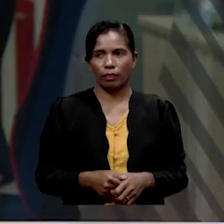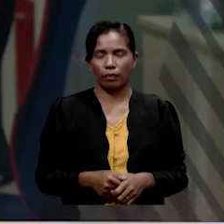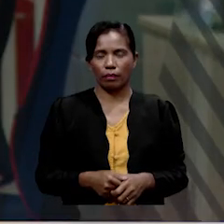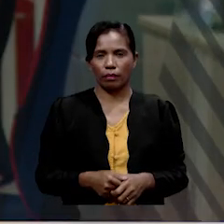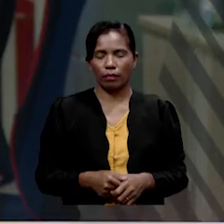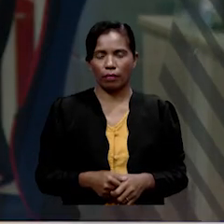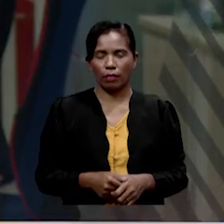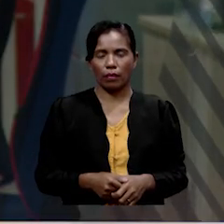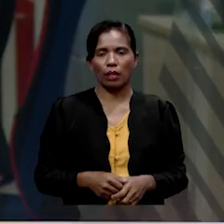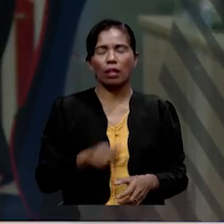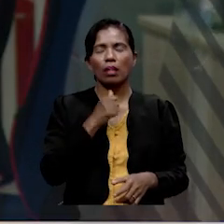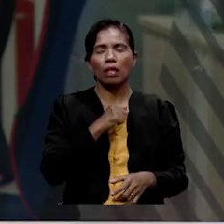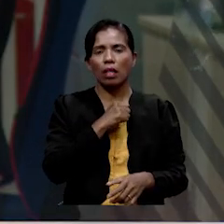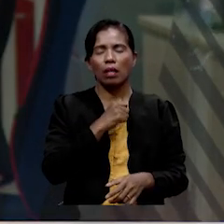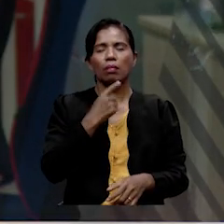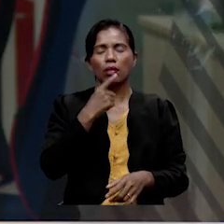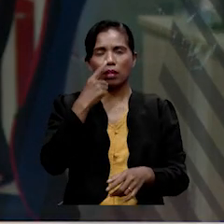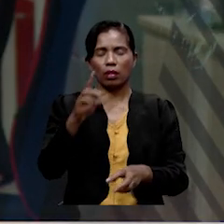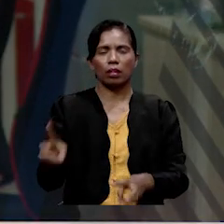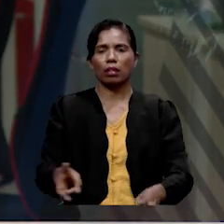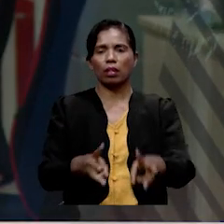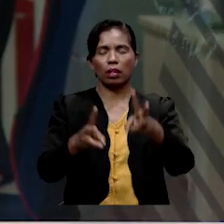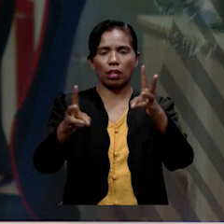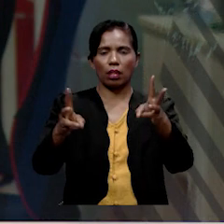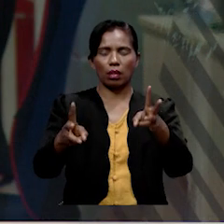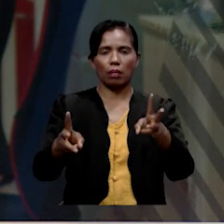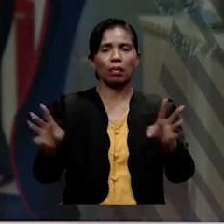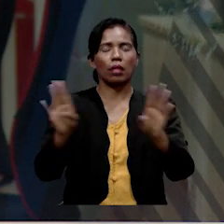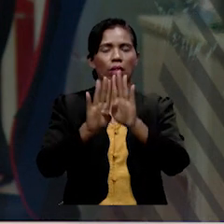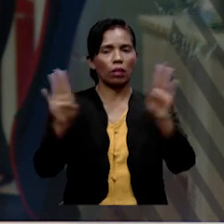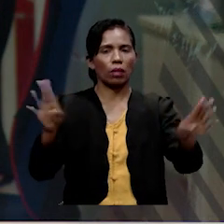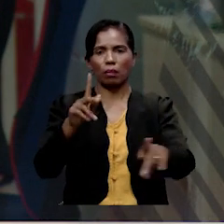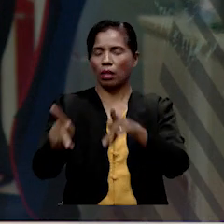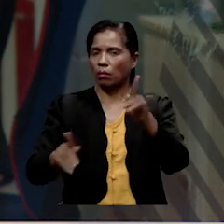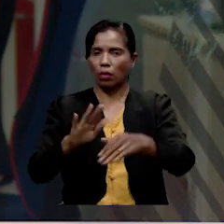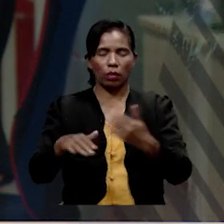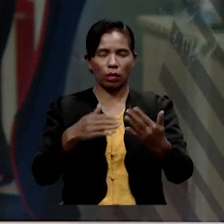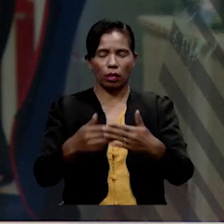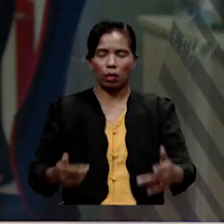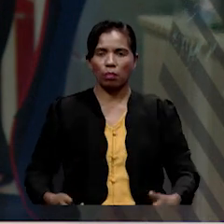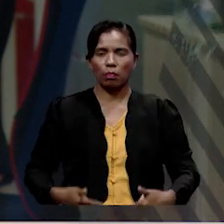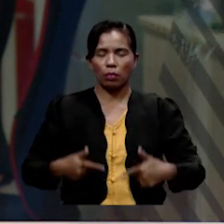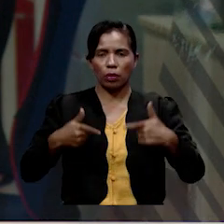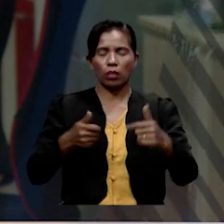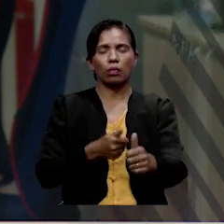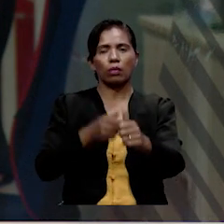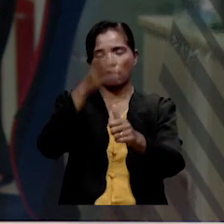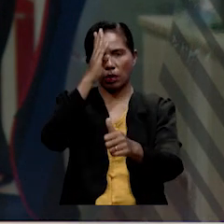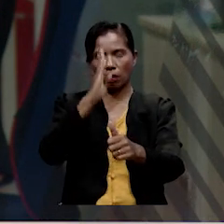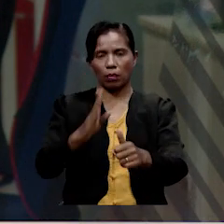Padre Inocensio Barreto Hatete, dalam basanti dadene naklo ke baema hotu nebe moris tu rema Roma